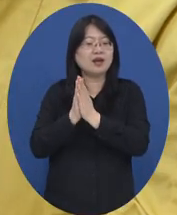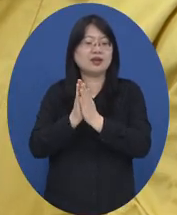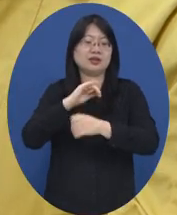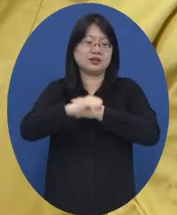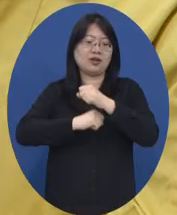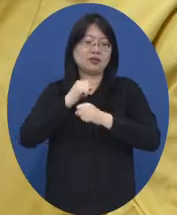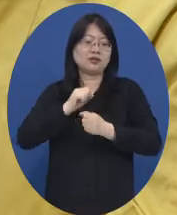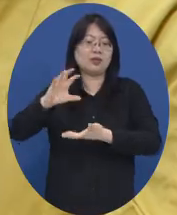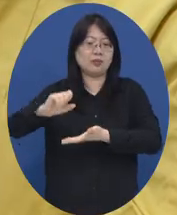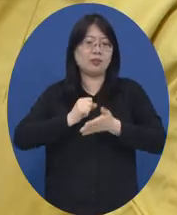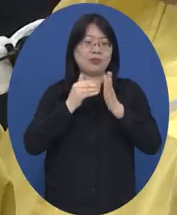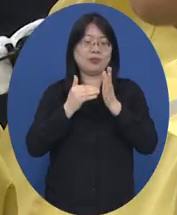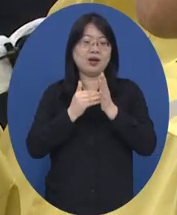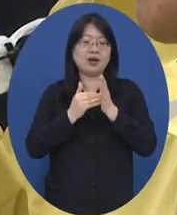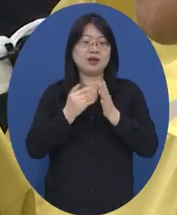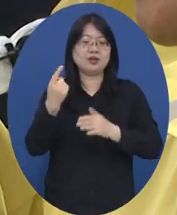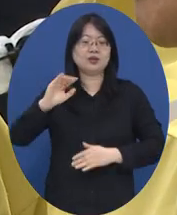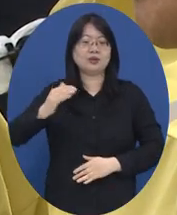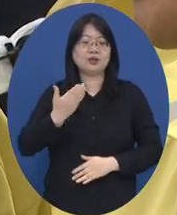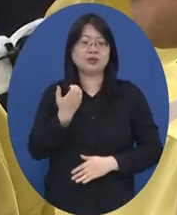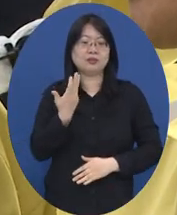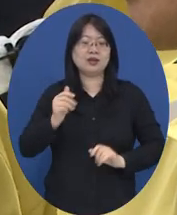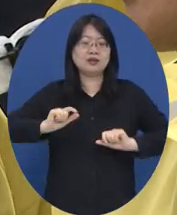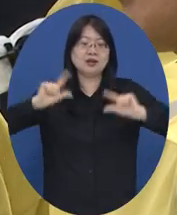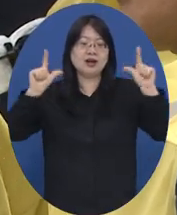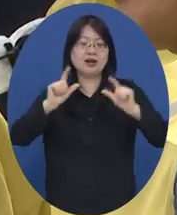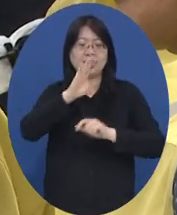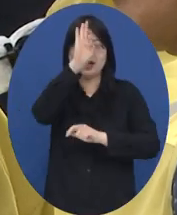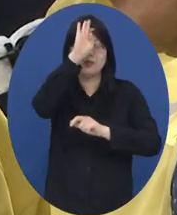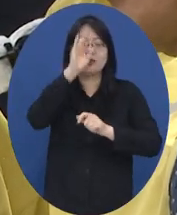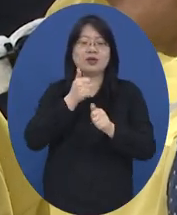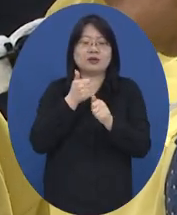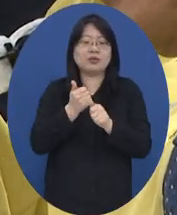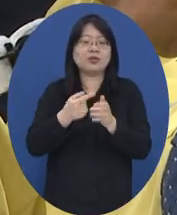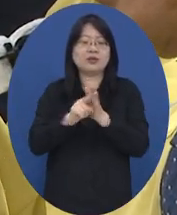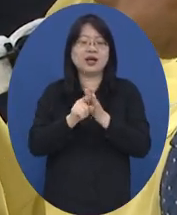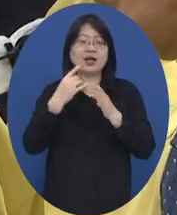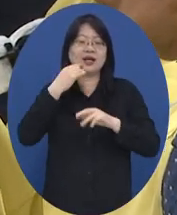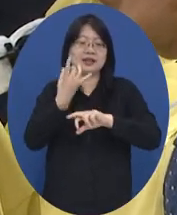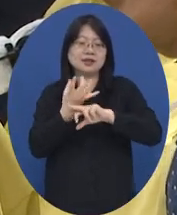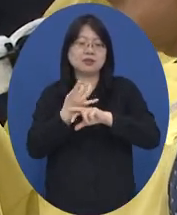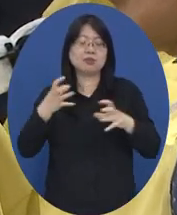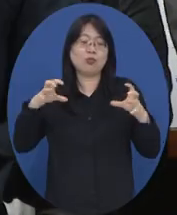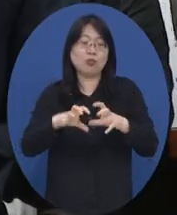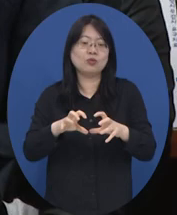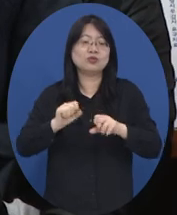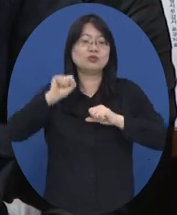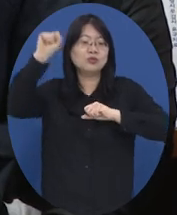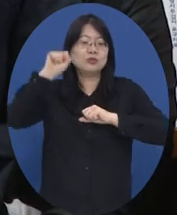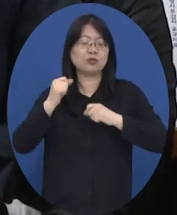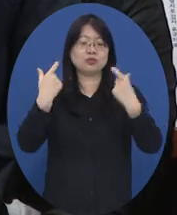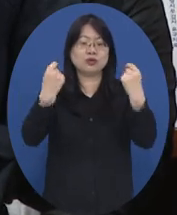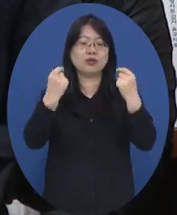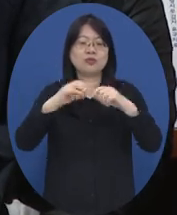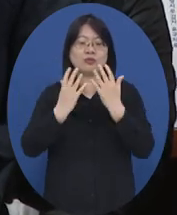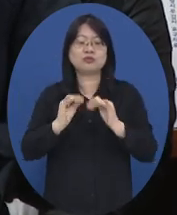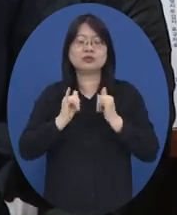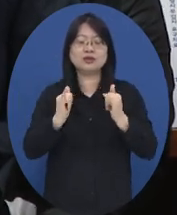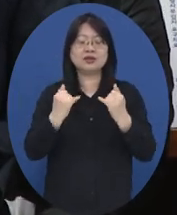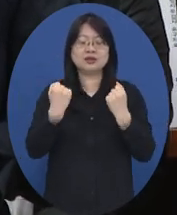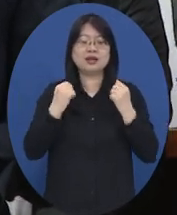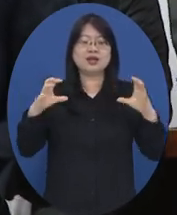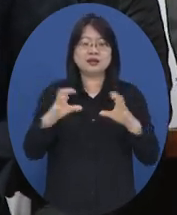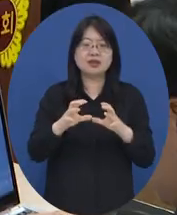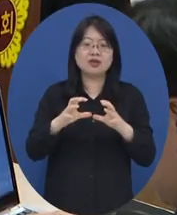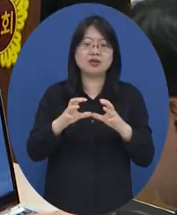자율적으로 모금됐습니다. 경기도의회 비상대책본부는 지난 1998년 IMF 극복을 위해 근무기 운동을 펼쳤던